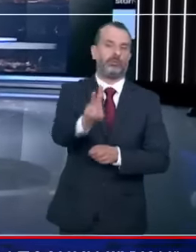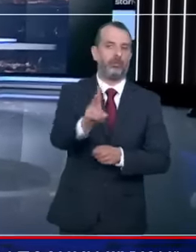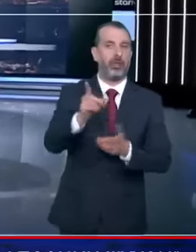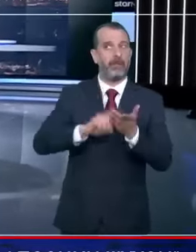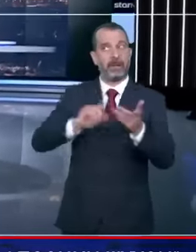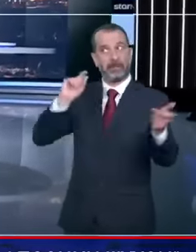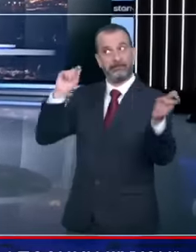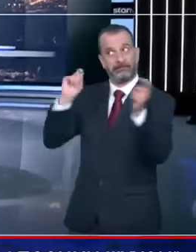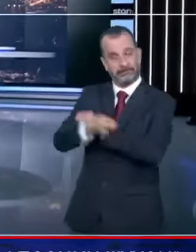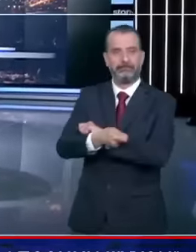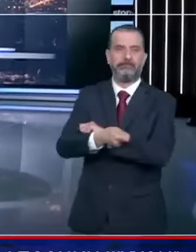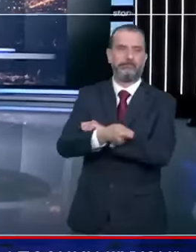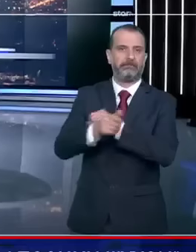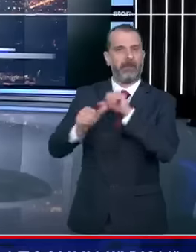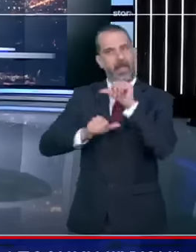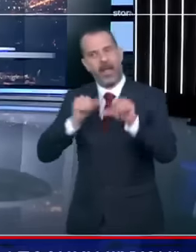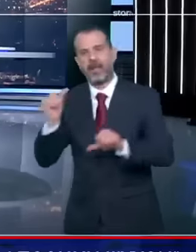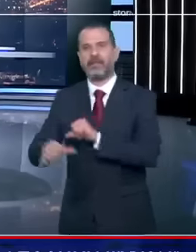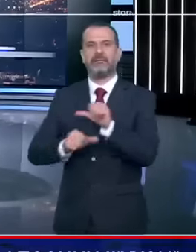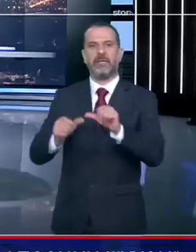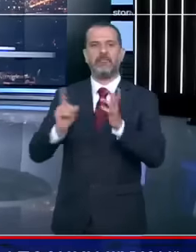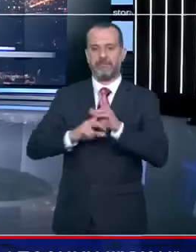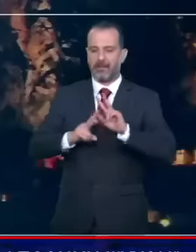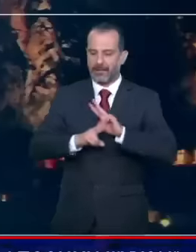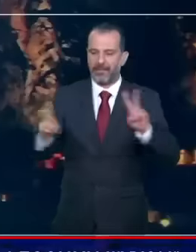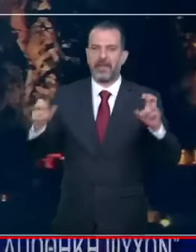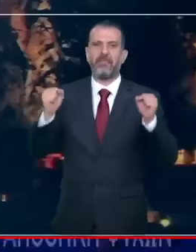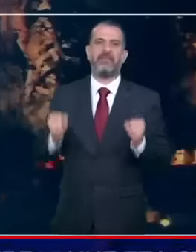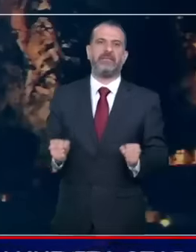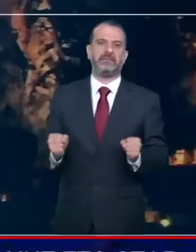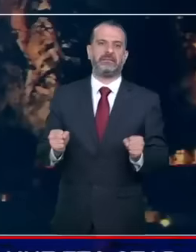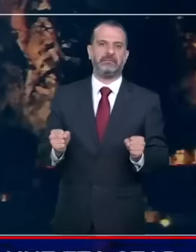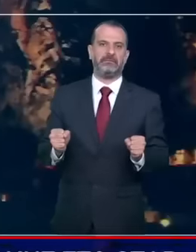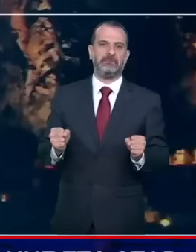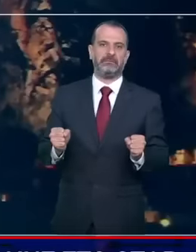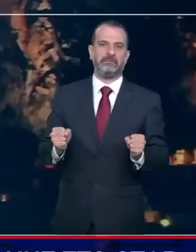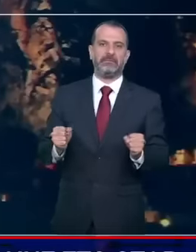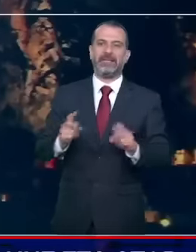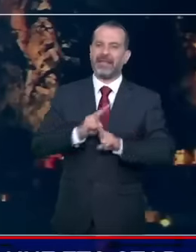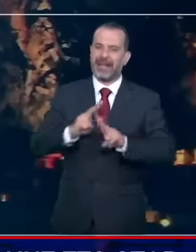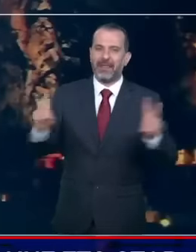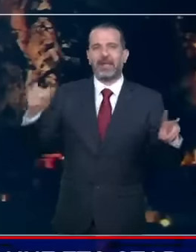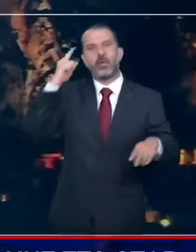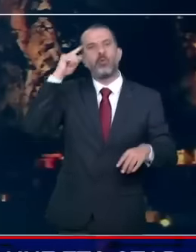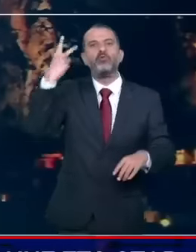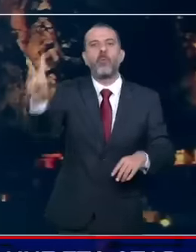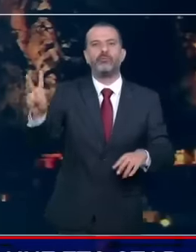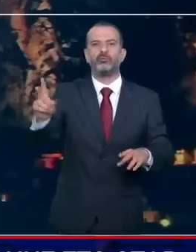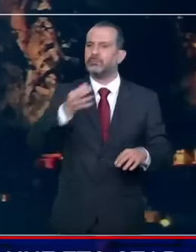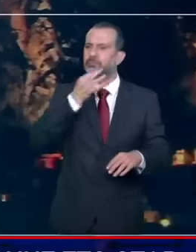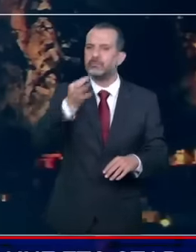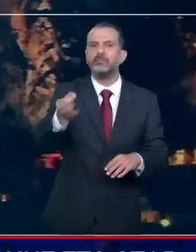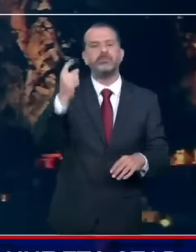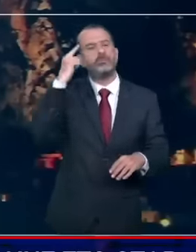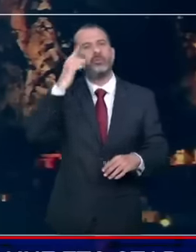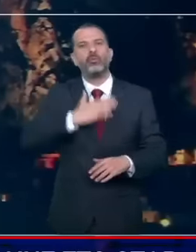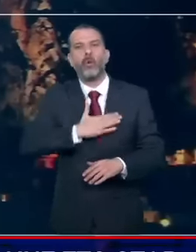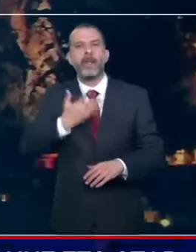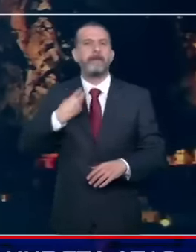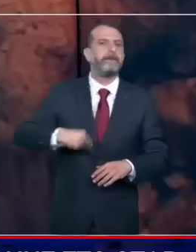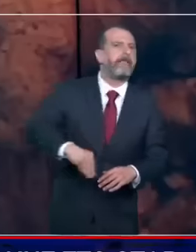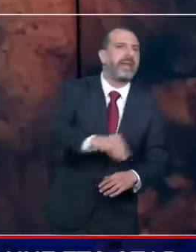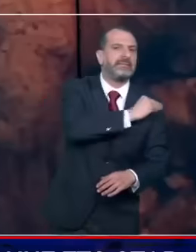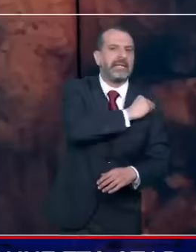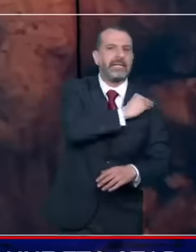δούμε, μια Ευρώπη που πρέπει να πάρει ξεκάθαρη στάση για την Παλαιστίνη, να αναγνωρίσει το Παλαιστινιακό κράτος